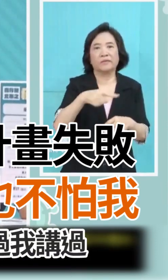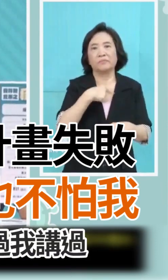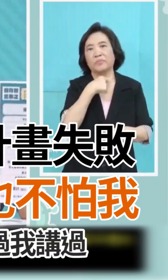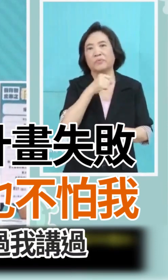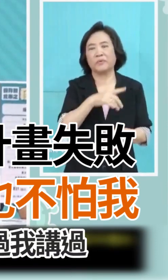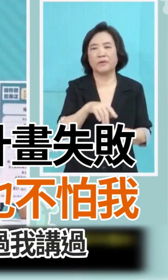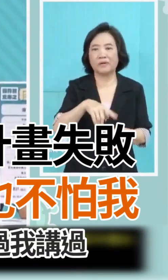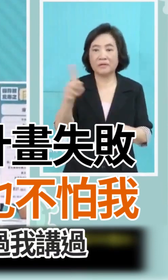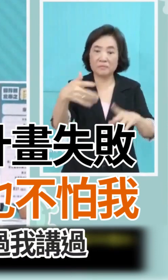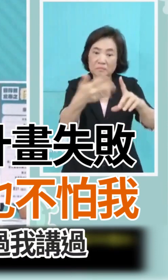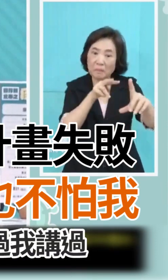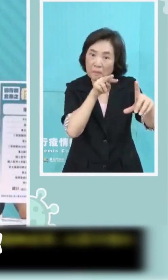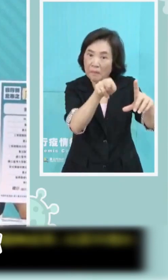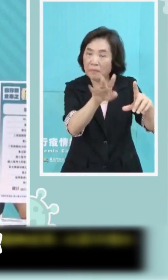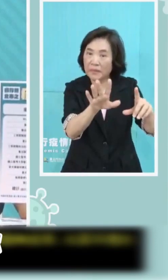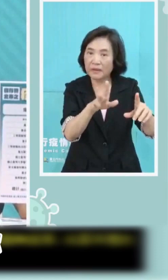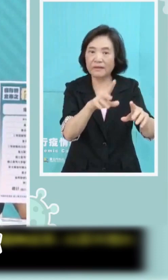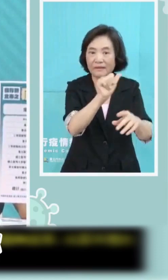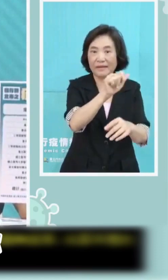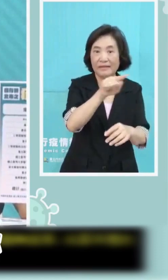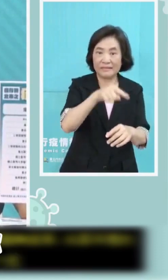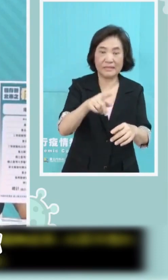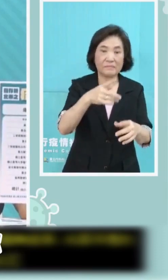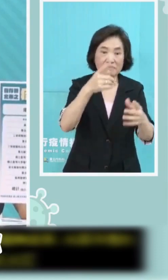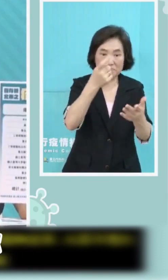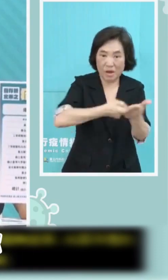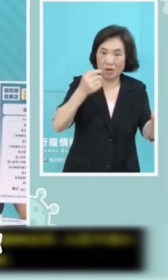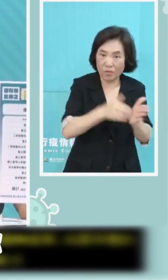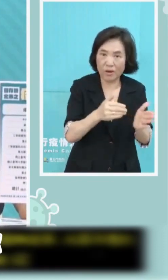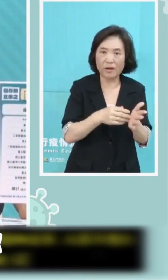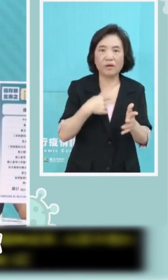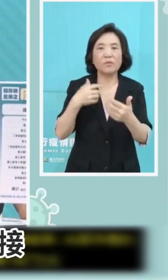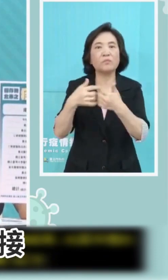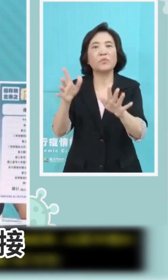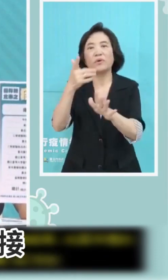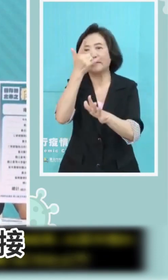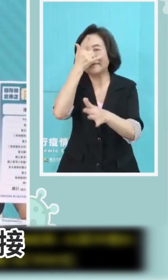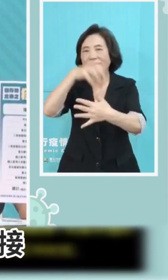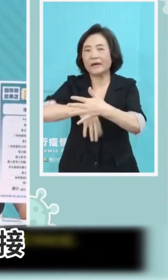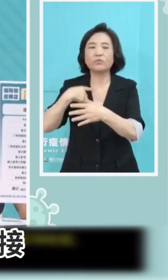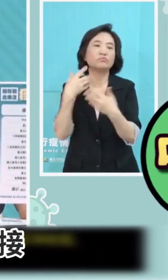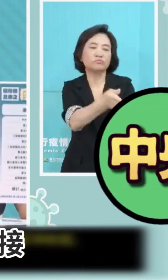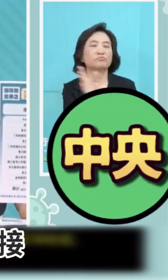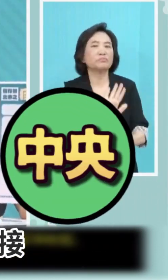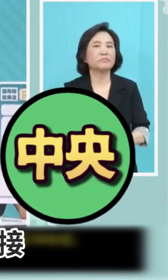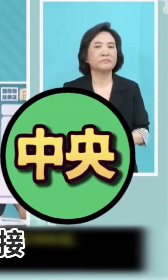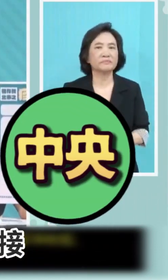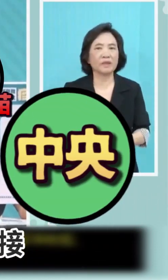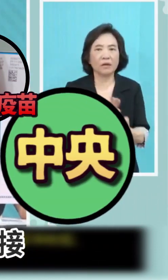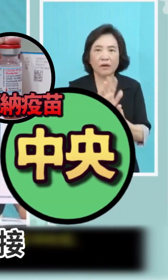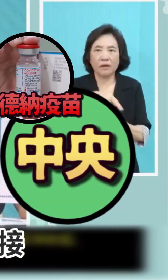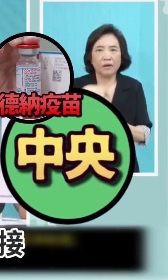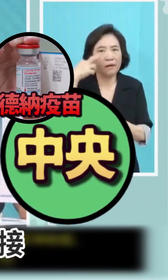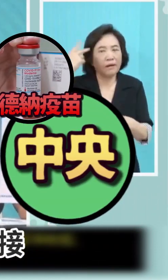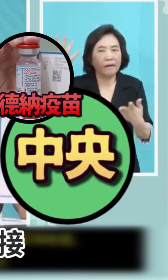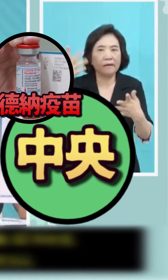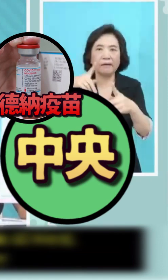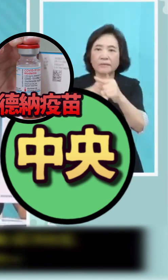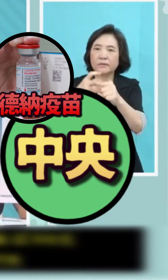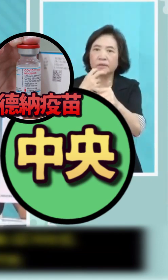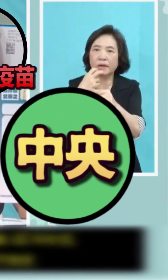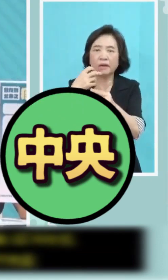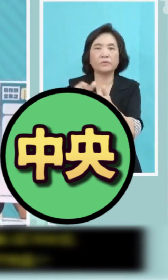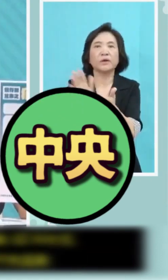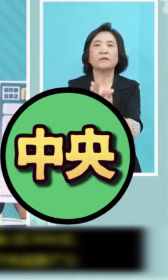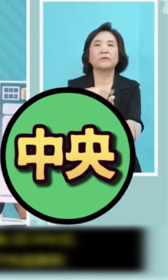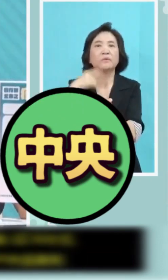在媒体上也看过我讲过，你 AZ 不打完，你知道莫德纳不给你啊。不过、欸、后来我就发现，什么中央直接